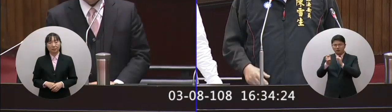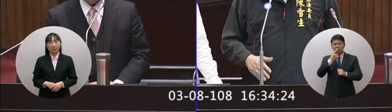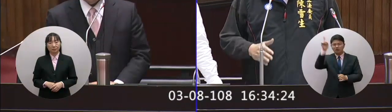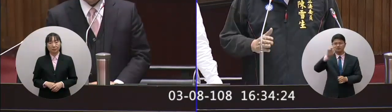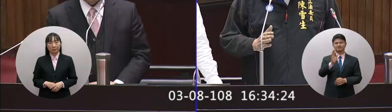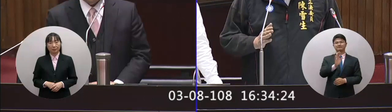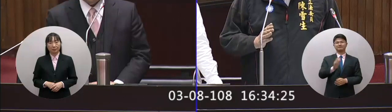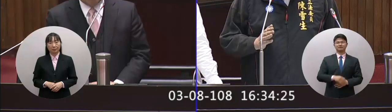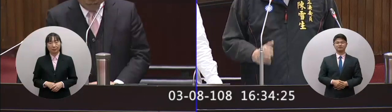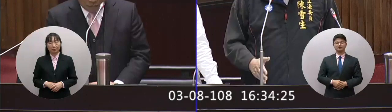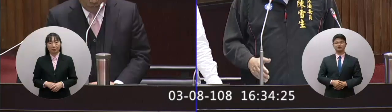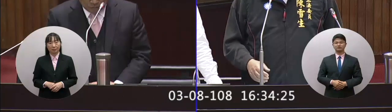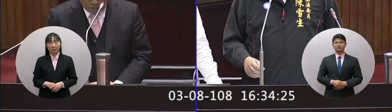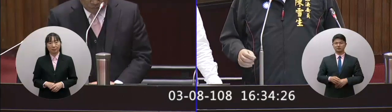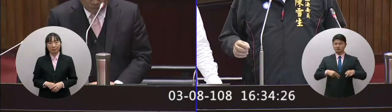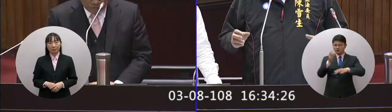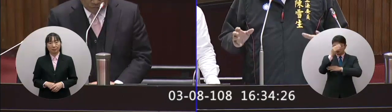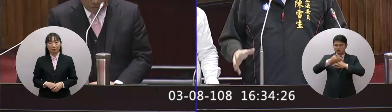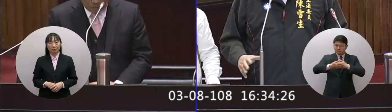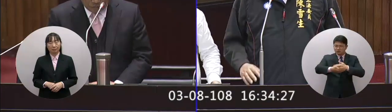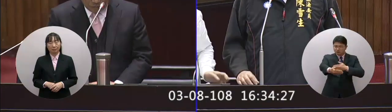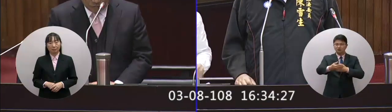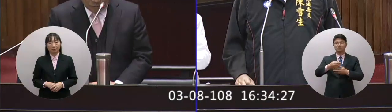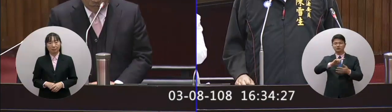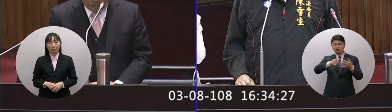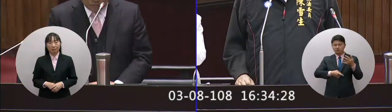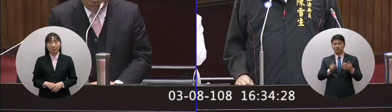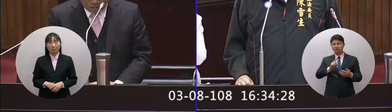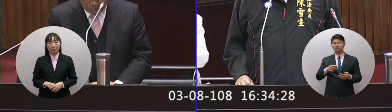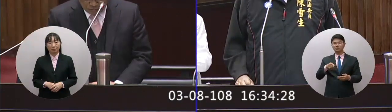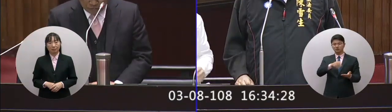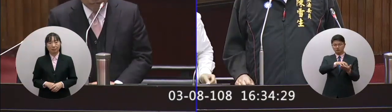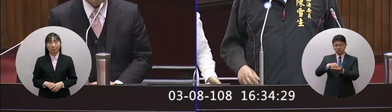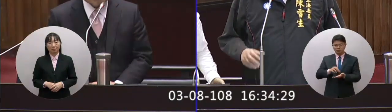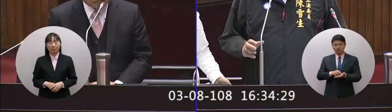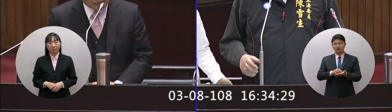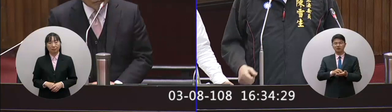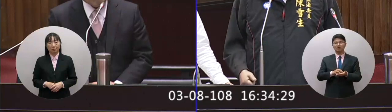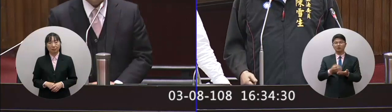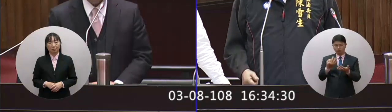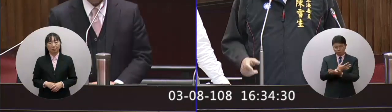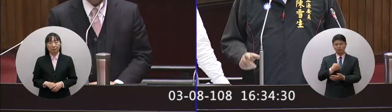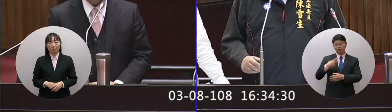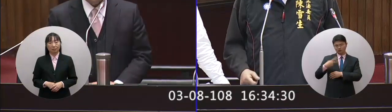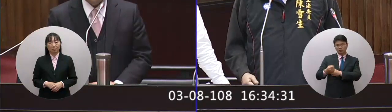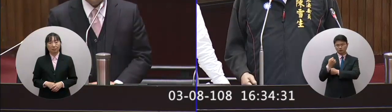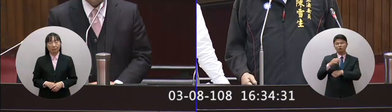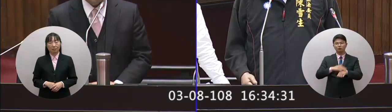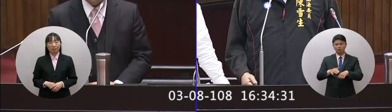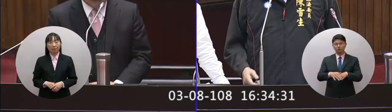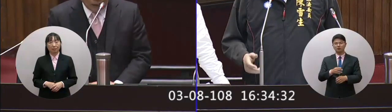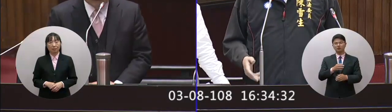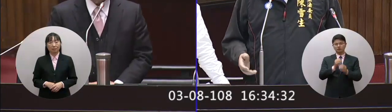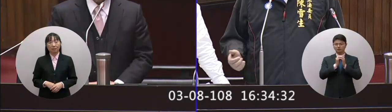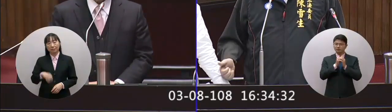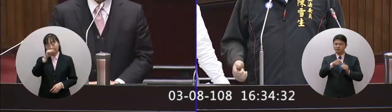啊。我们有一些行政程序，还有一些证明哈，没有做得很好，我们会继续努力。但是拜托院长，好不